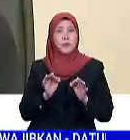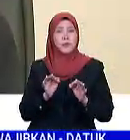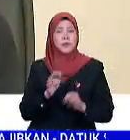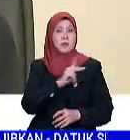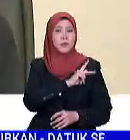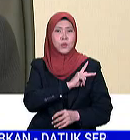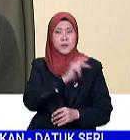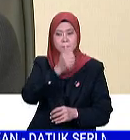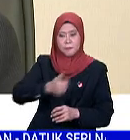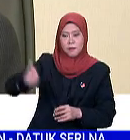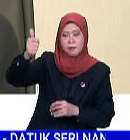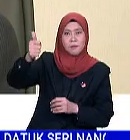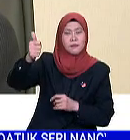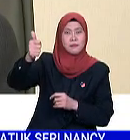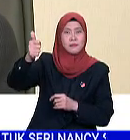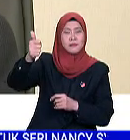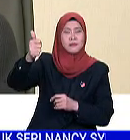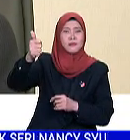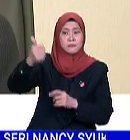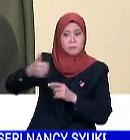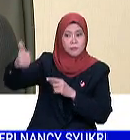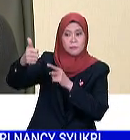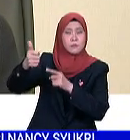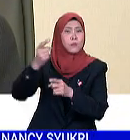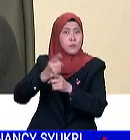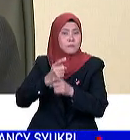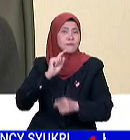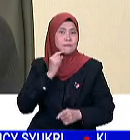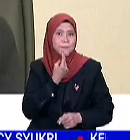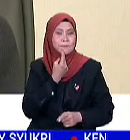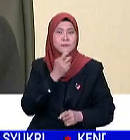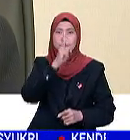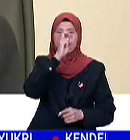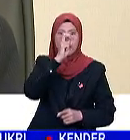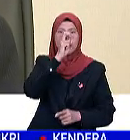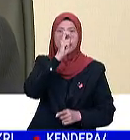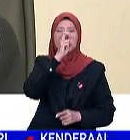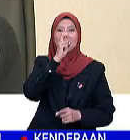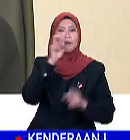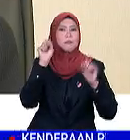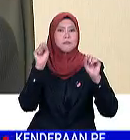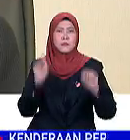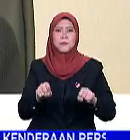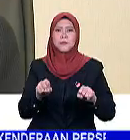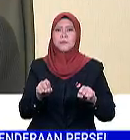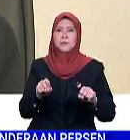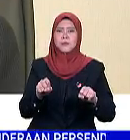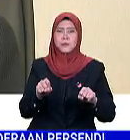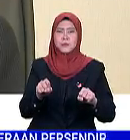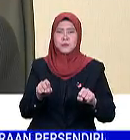atau kanannya betulbetul serius dan boleh dapat